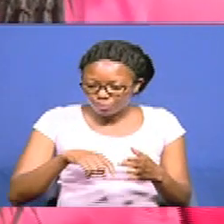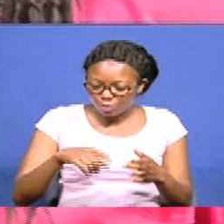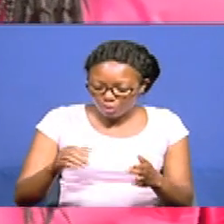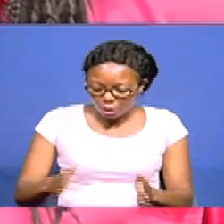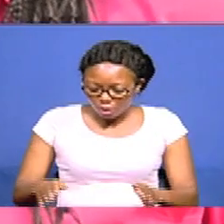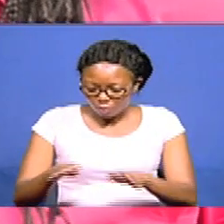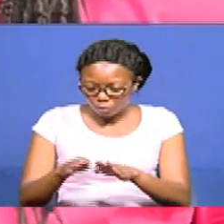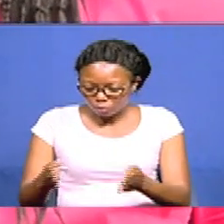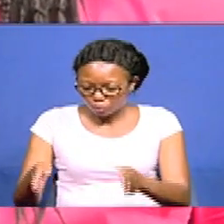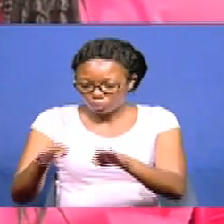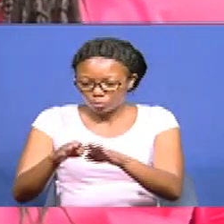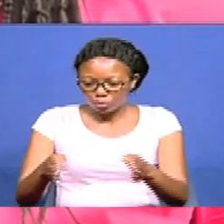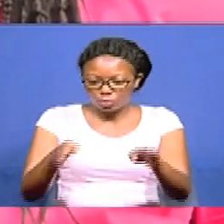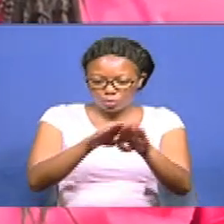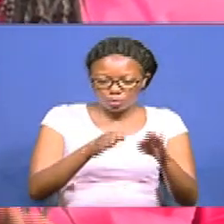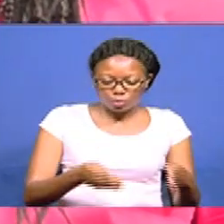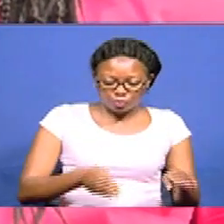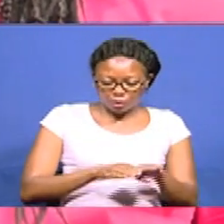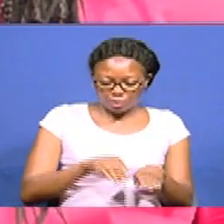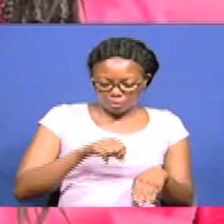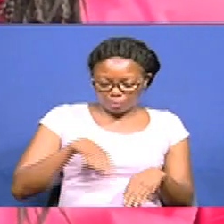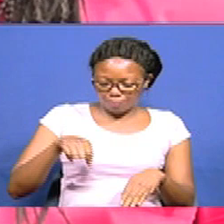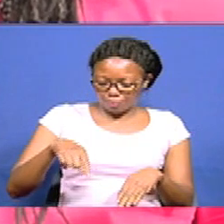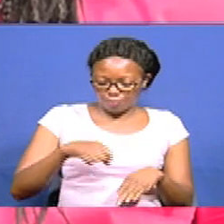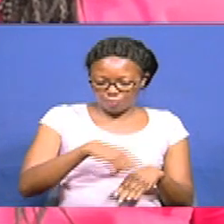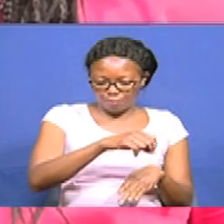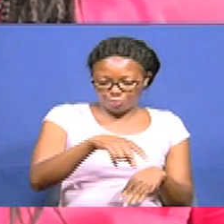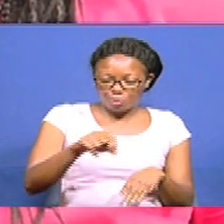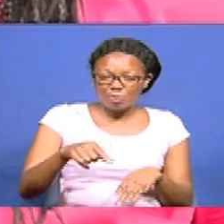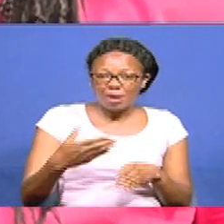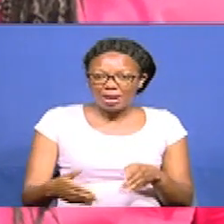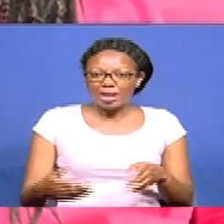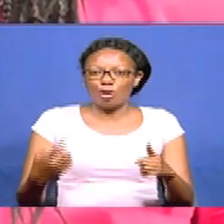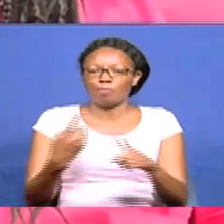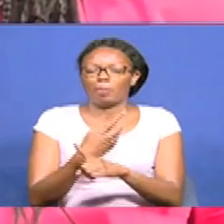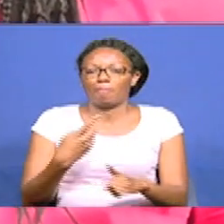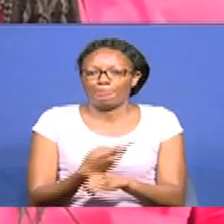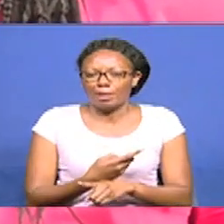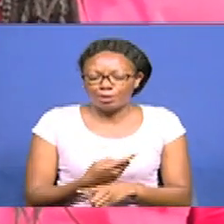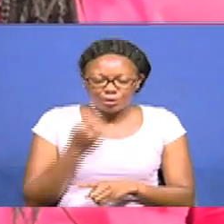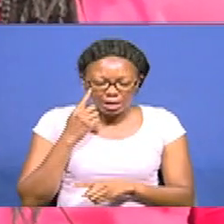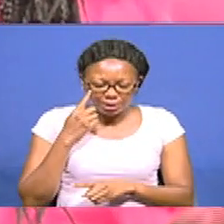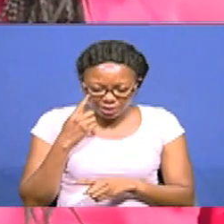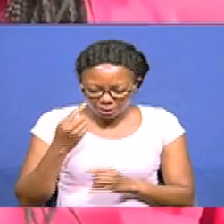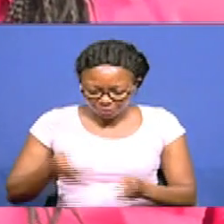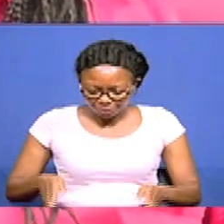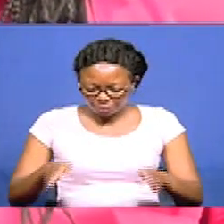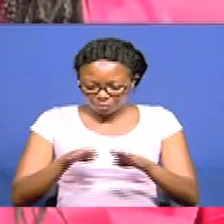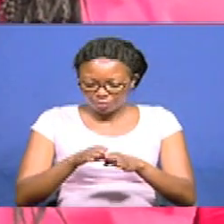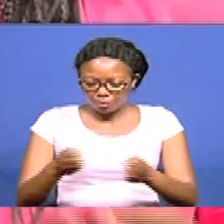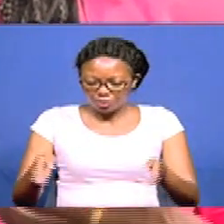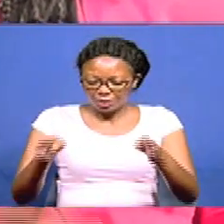tuta kitambo, alafu mtu anapata hii mimea yake. Lakini tukaona ukifanya namna